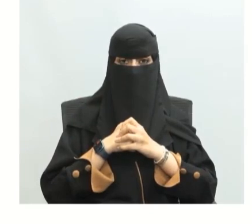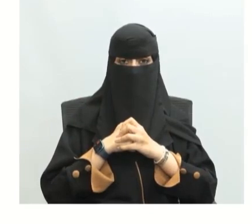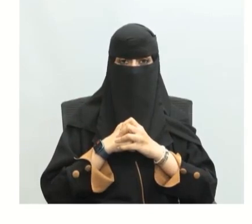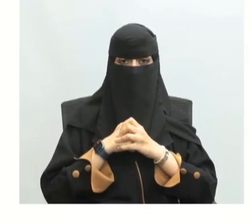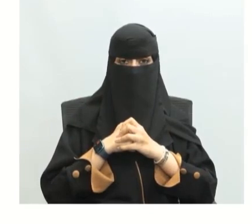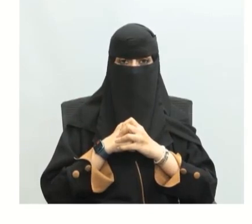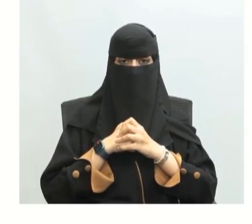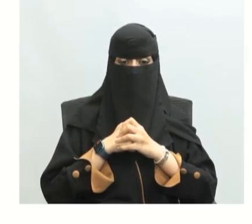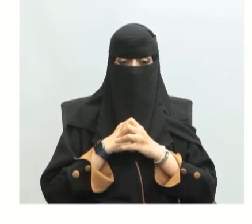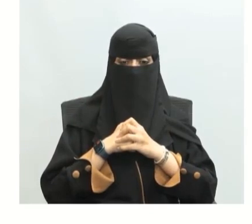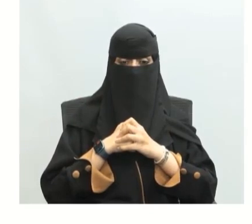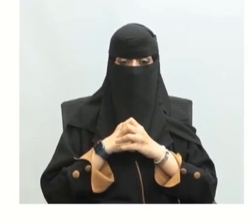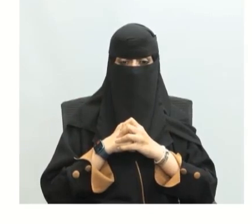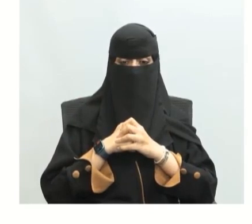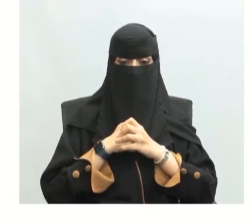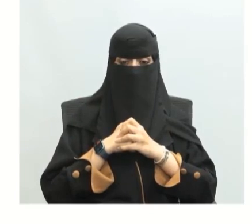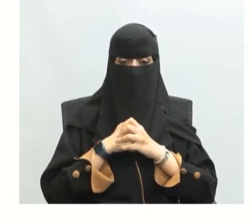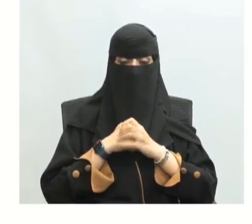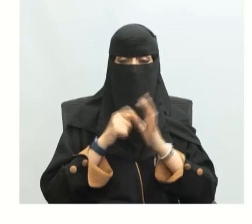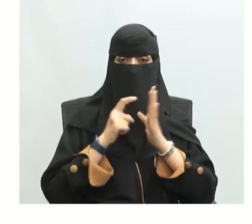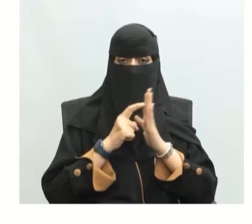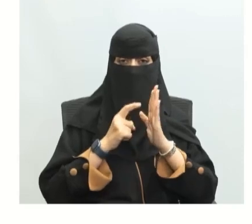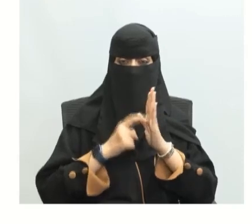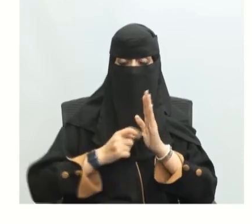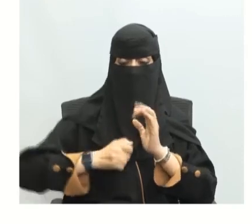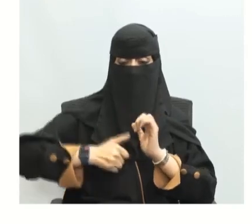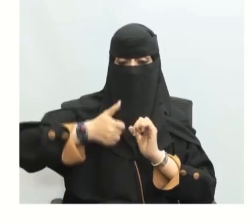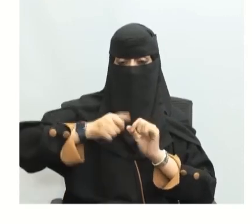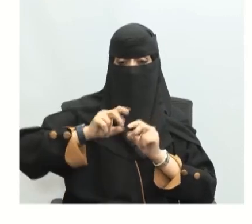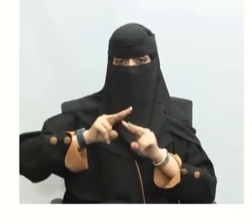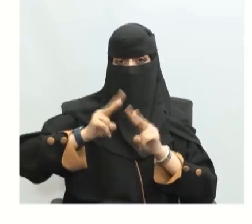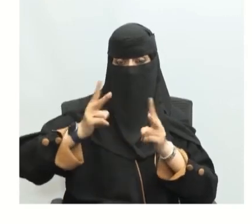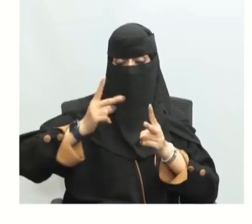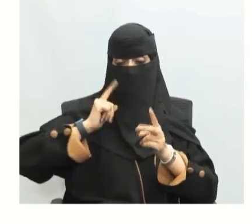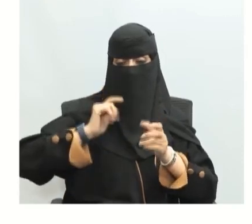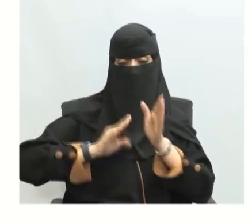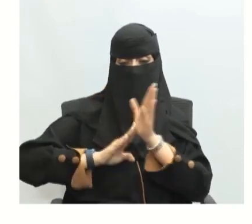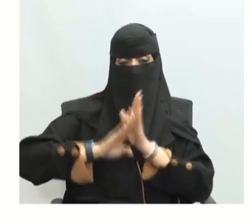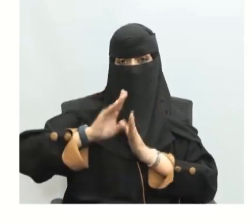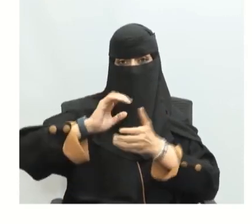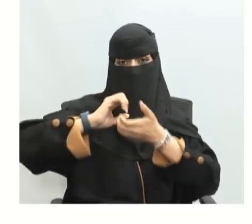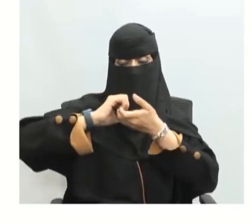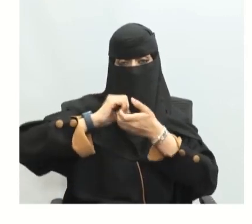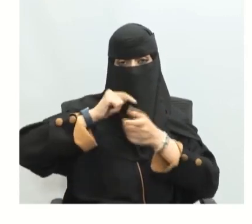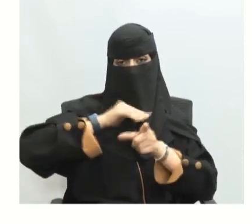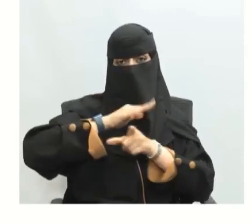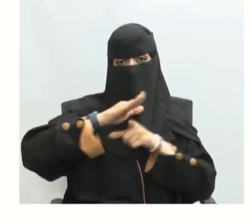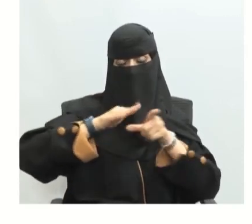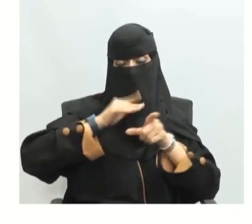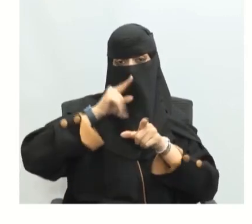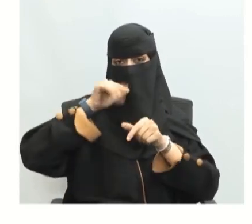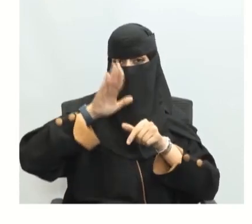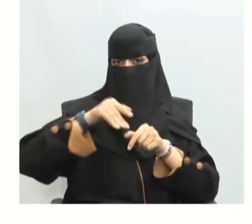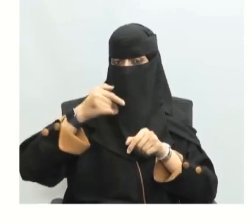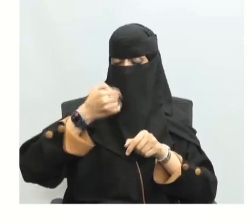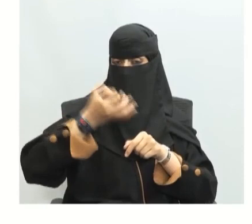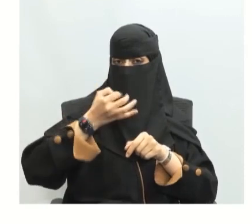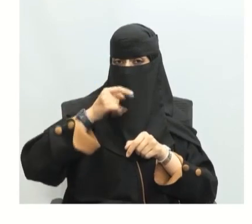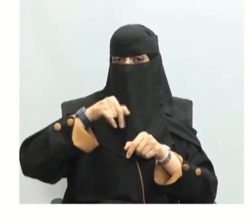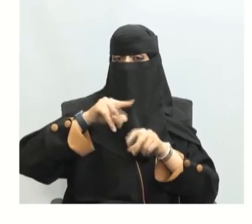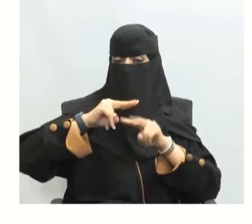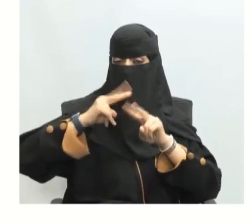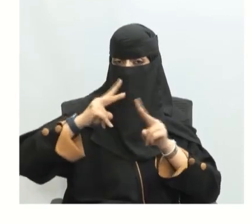الحوار الوطني ضبط الاختلافات وتعزيز التلاحم الوطني ذكرنا هناك